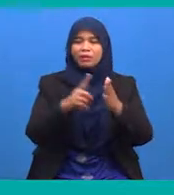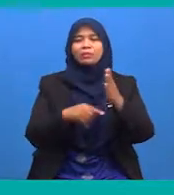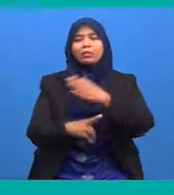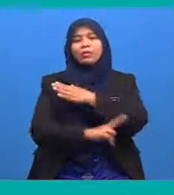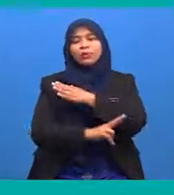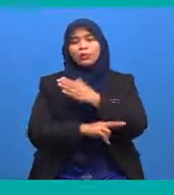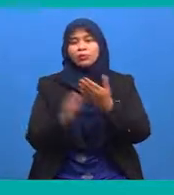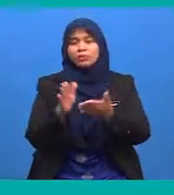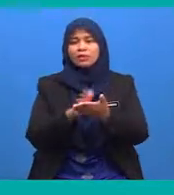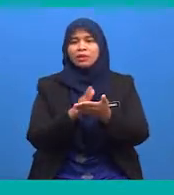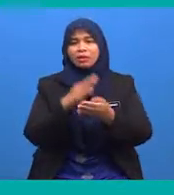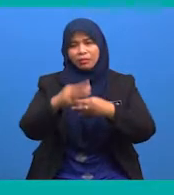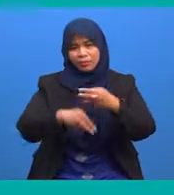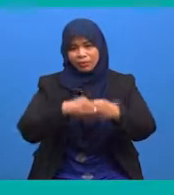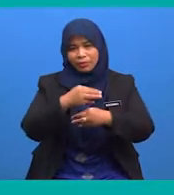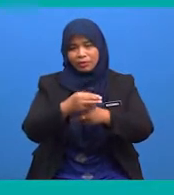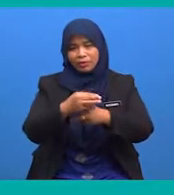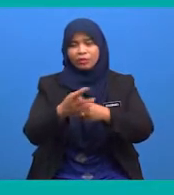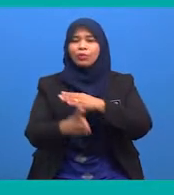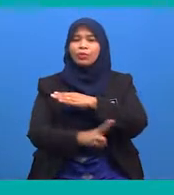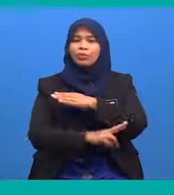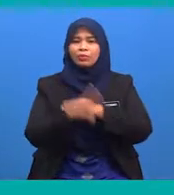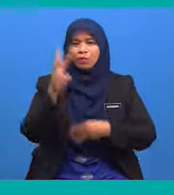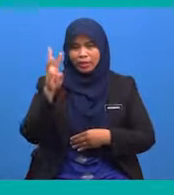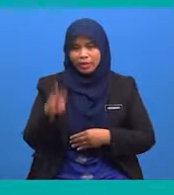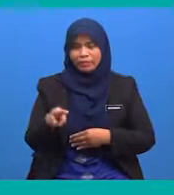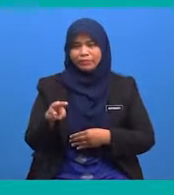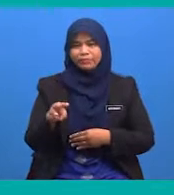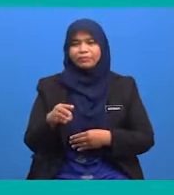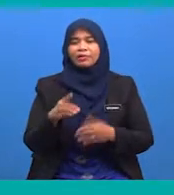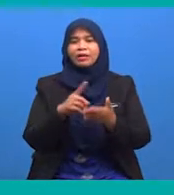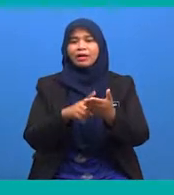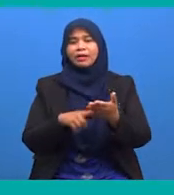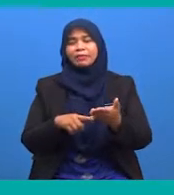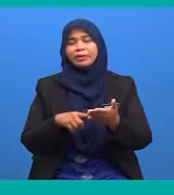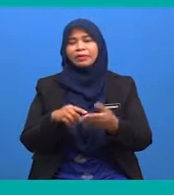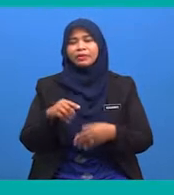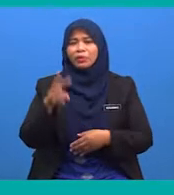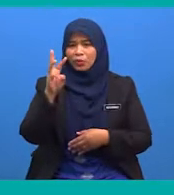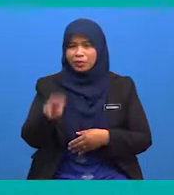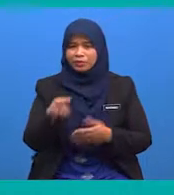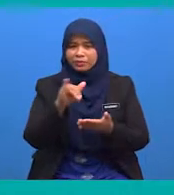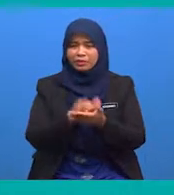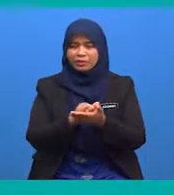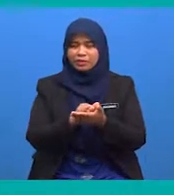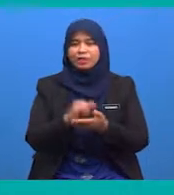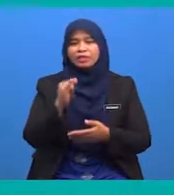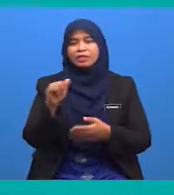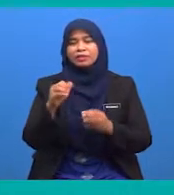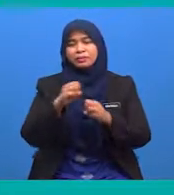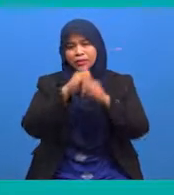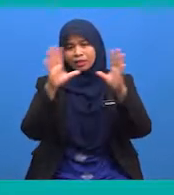ini? Hukumnya adalah wajib. Apa yang dikatakan wajib ini? Ia